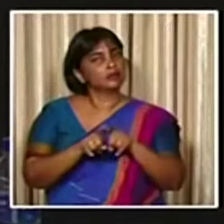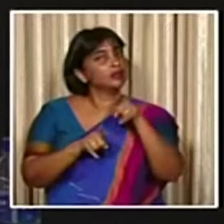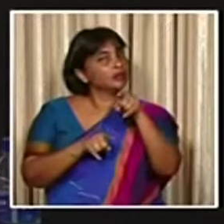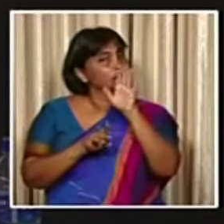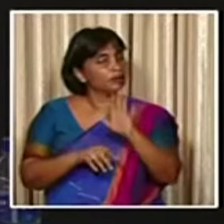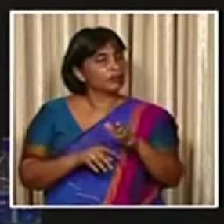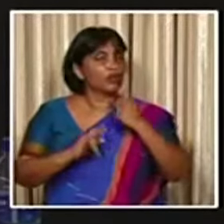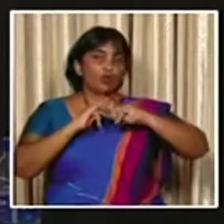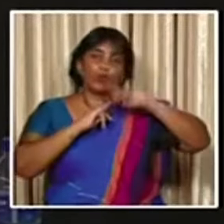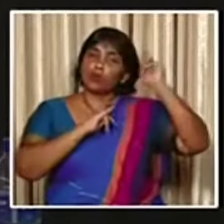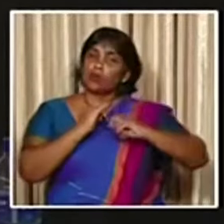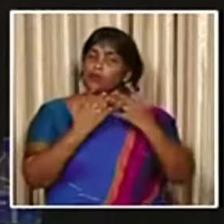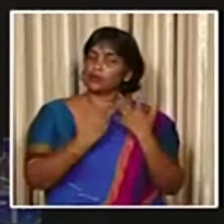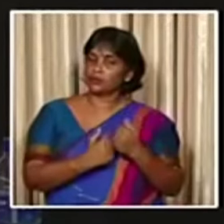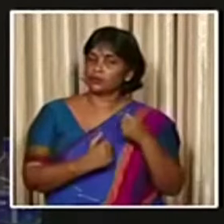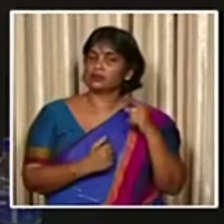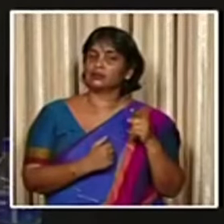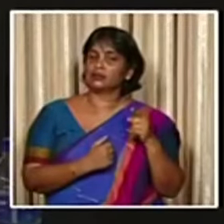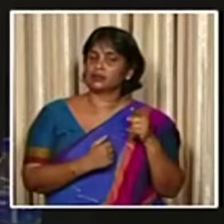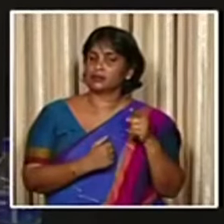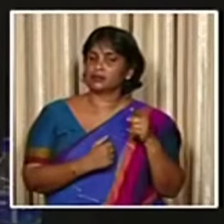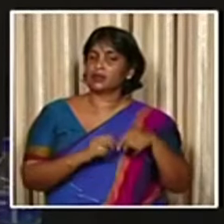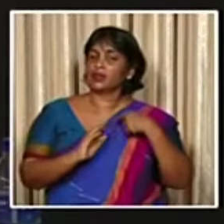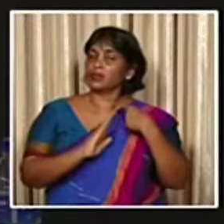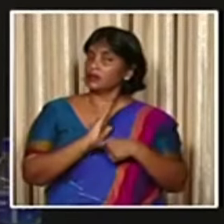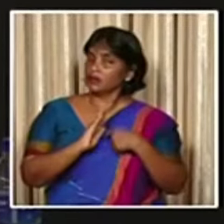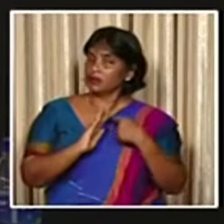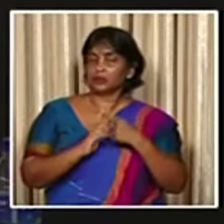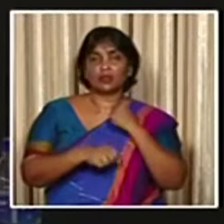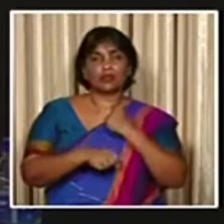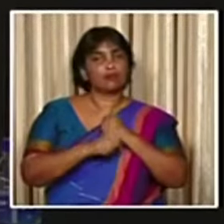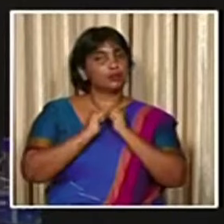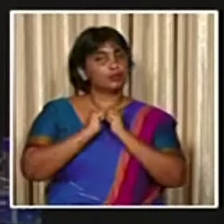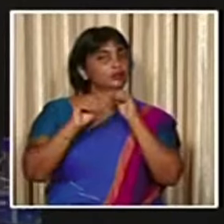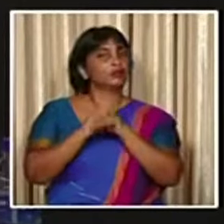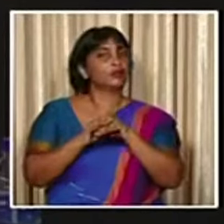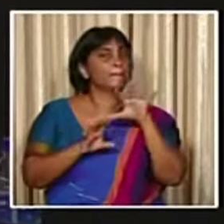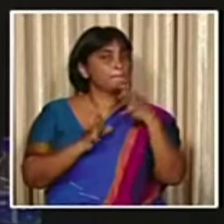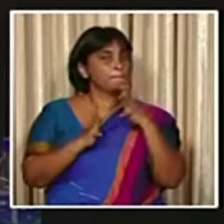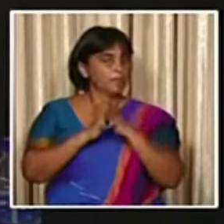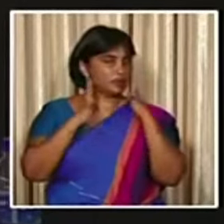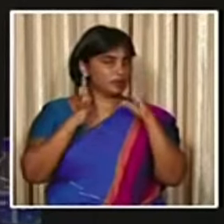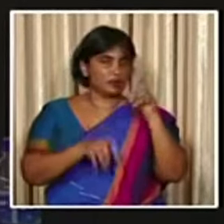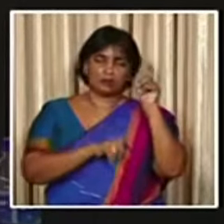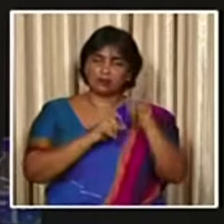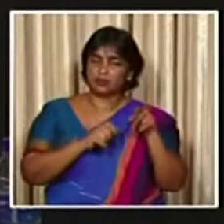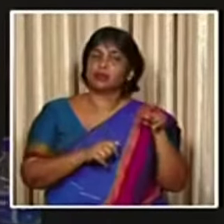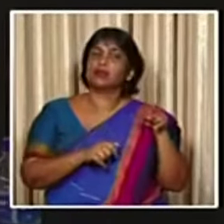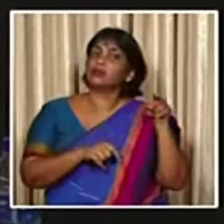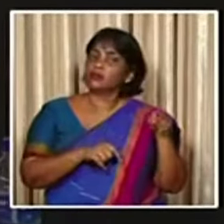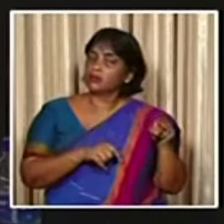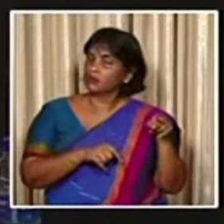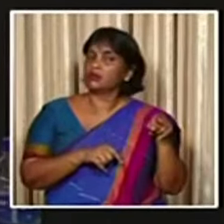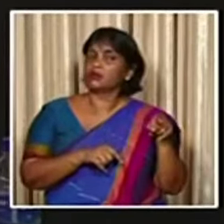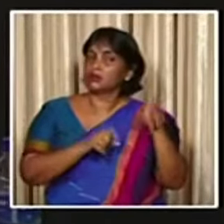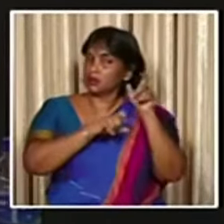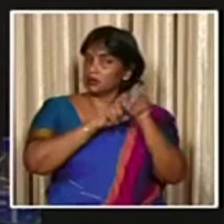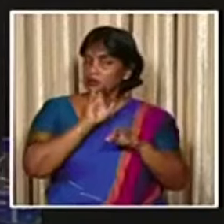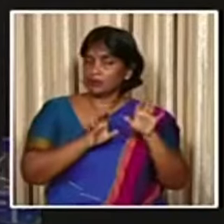ඒ අය උපාධිය අරගෙන මේ රටේ රාජ්‍ය සේවය කරනවා පන්සියකට ආසන්න ප්‍රමාණයක්. එතට මේ